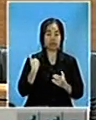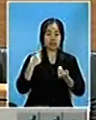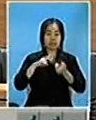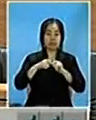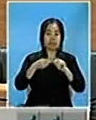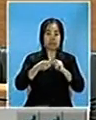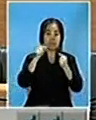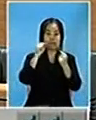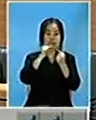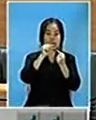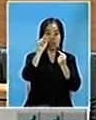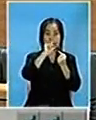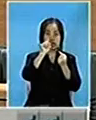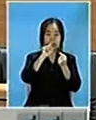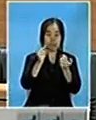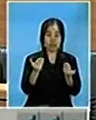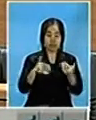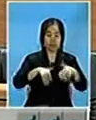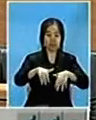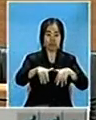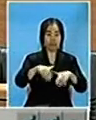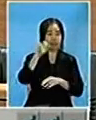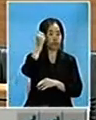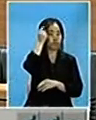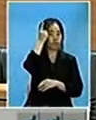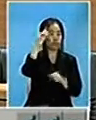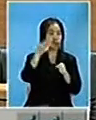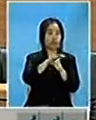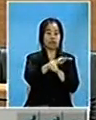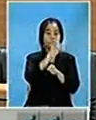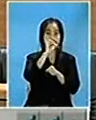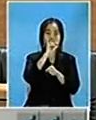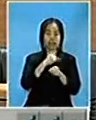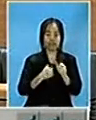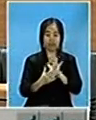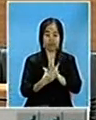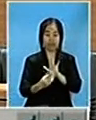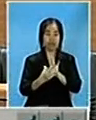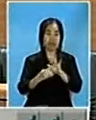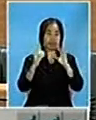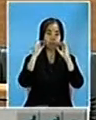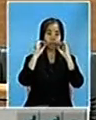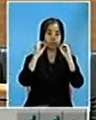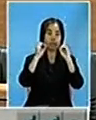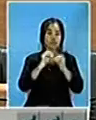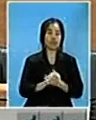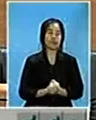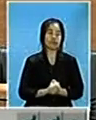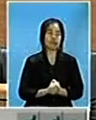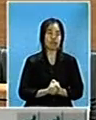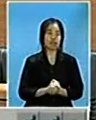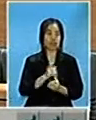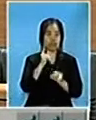เพราะอะไรท่านไม่ได้สื่อสารเรื่องนี้กับประชาชนเลยนะครับเพราะฉะนั้นผมคิดว่าท่านจำ